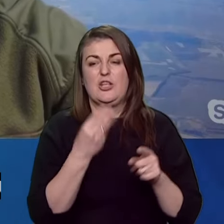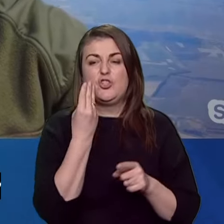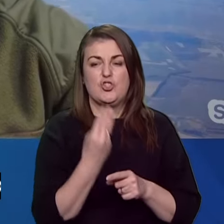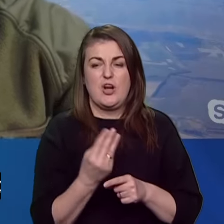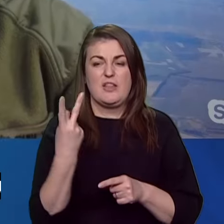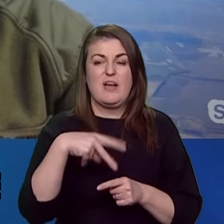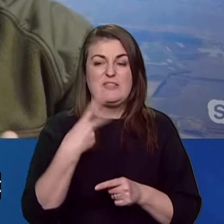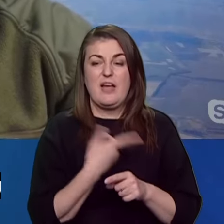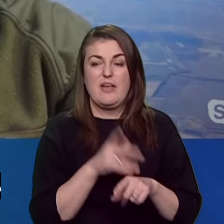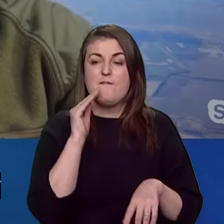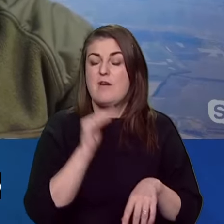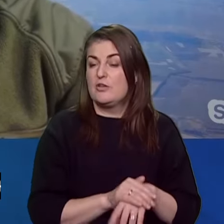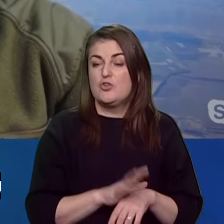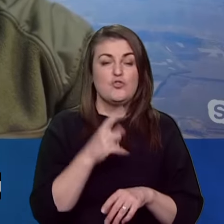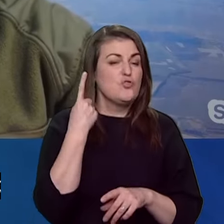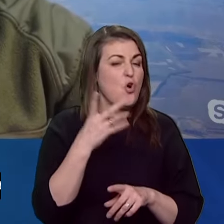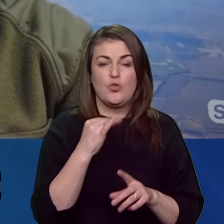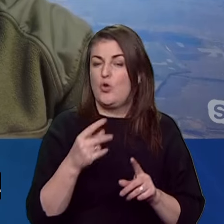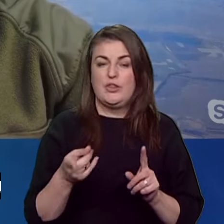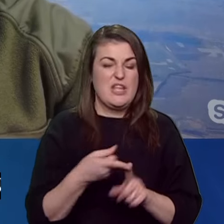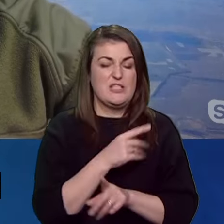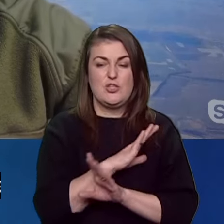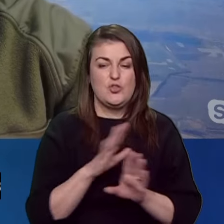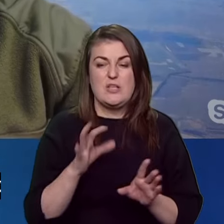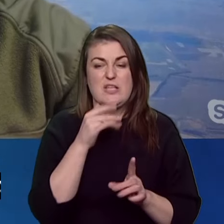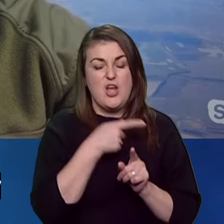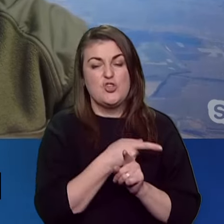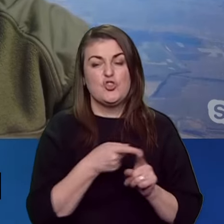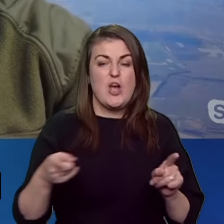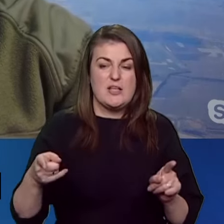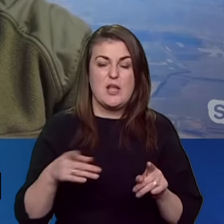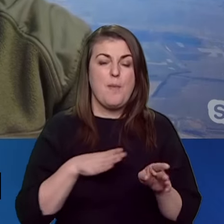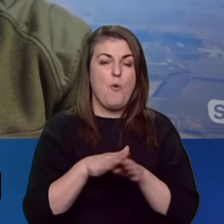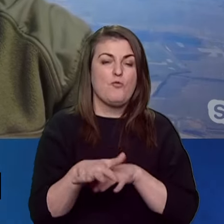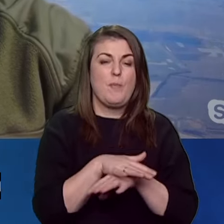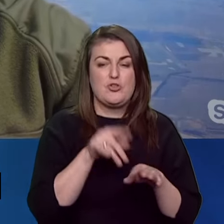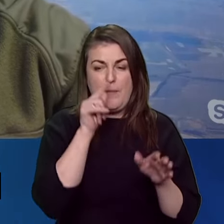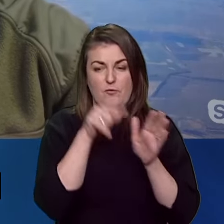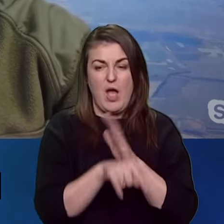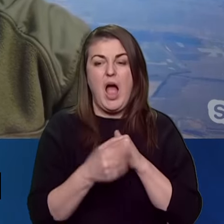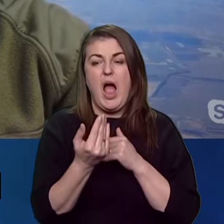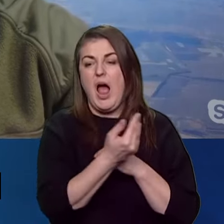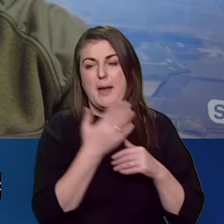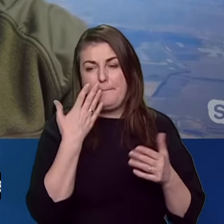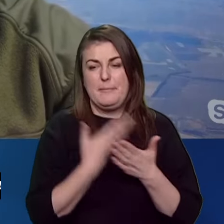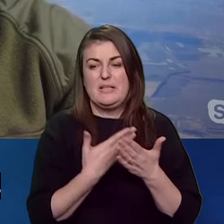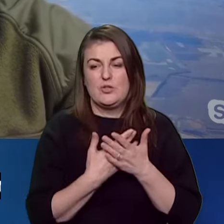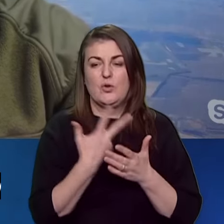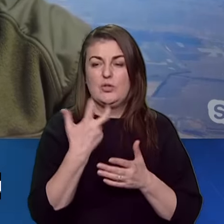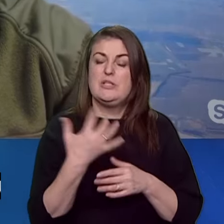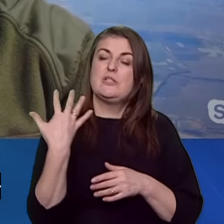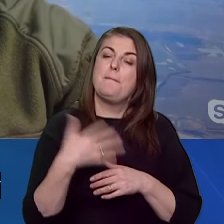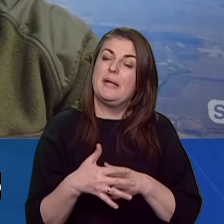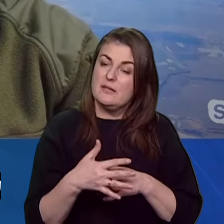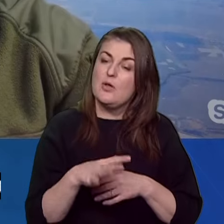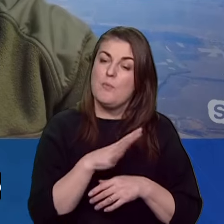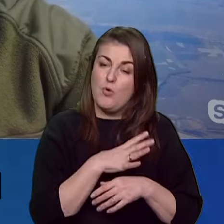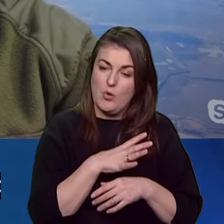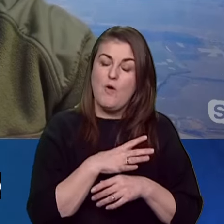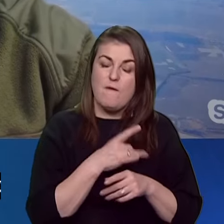які фактично жодної не знищено за час повномасштабного вторгнення, а їх близько 350